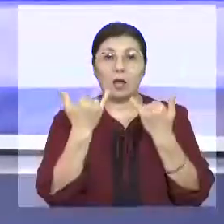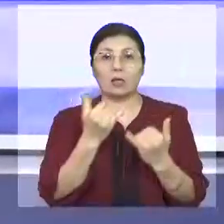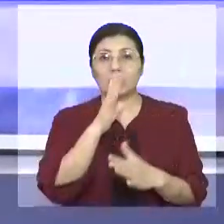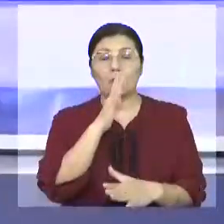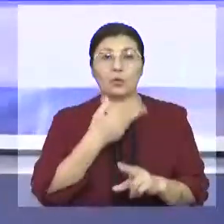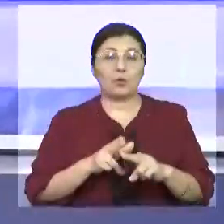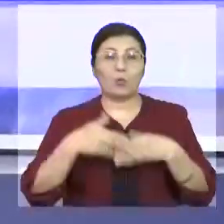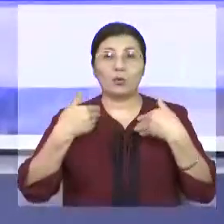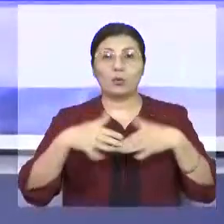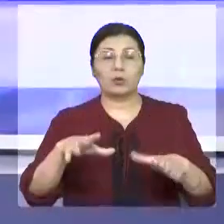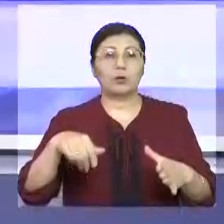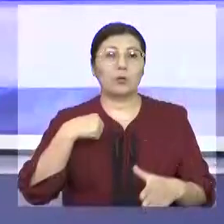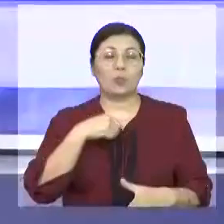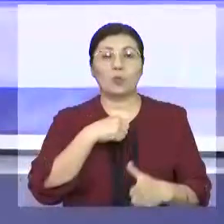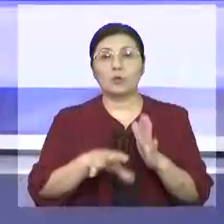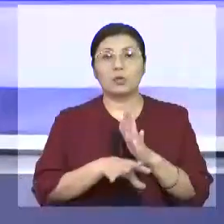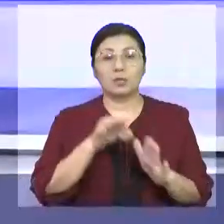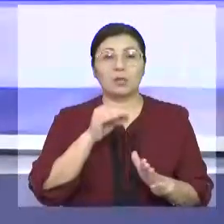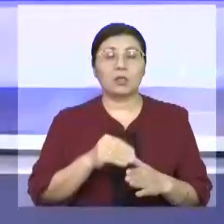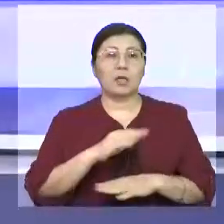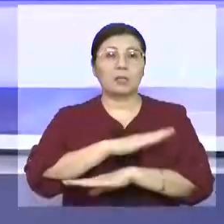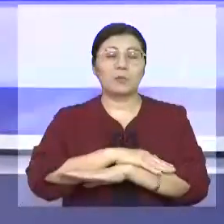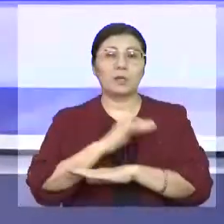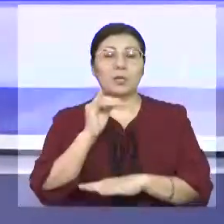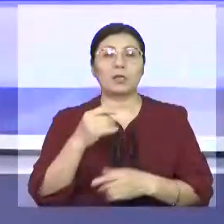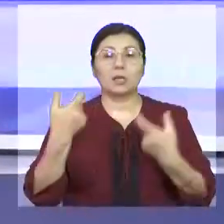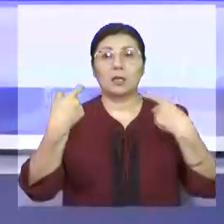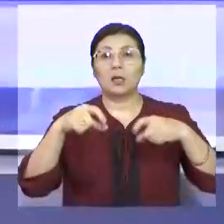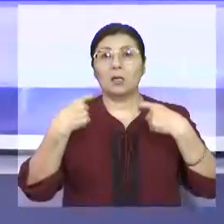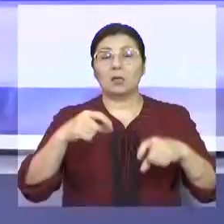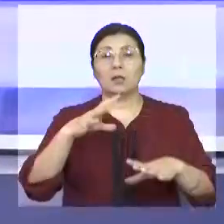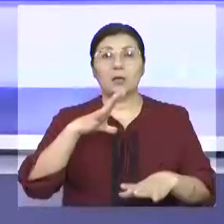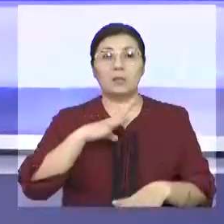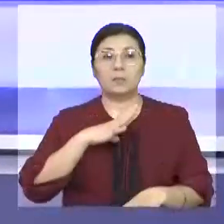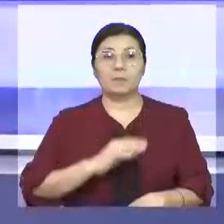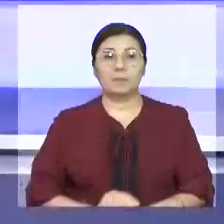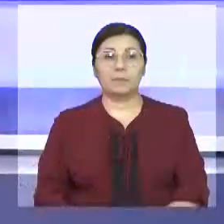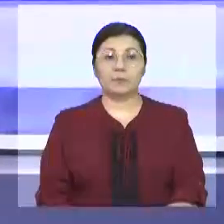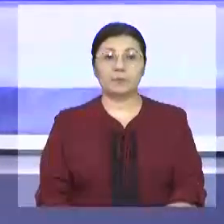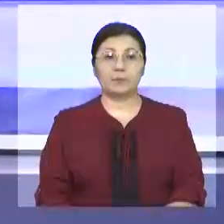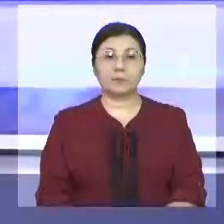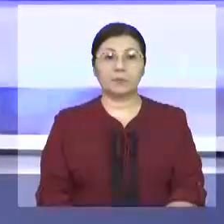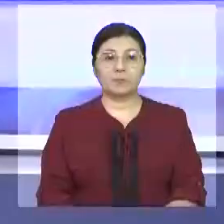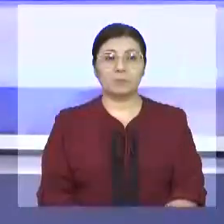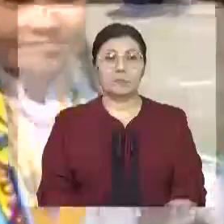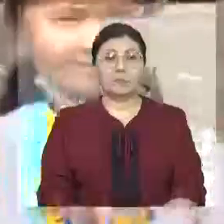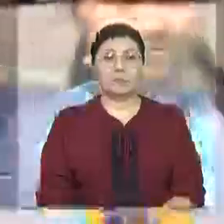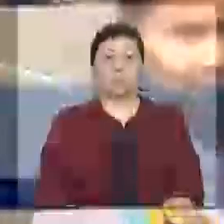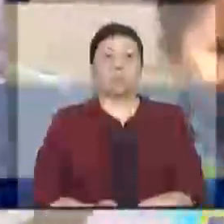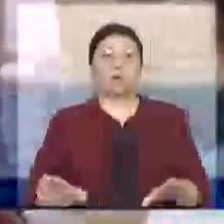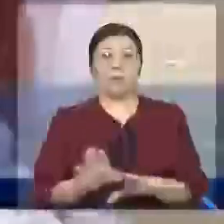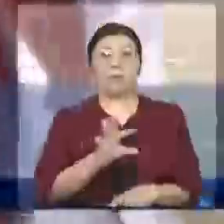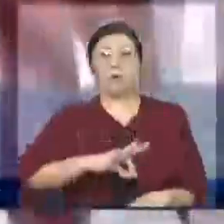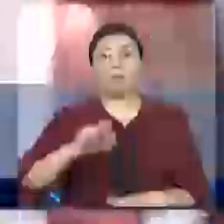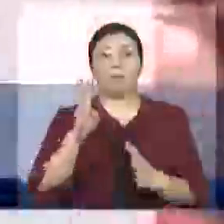осы түлектер өздері таңдаған пәндер бойынша ұлттық бірыңғай тест тапсырып жатыр. Толығырақ тілші бейне материалында. Биыл